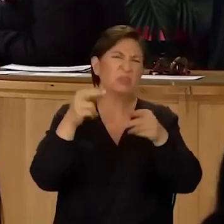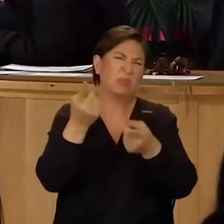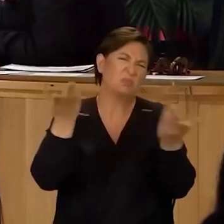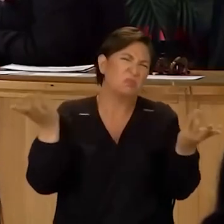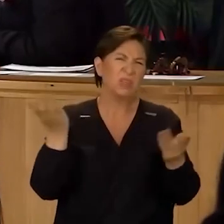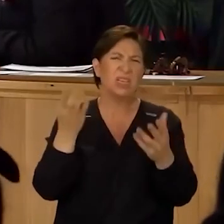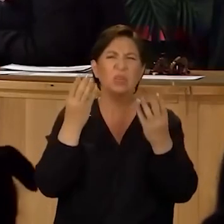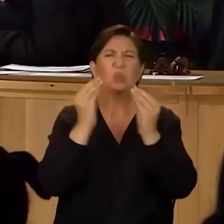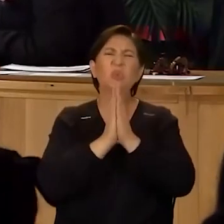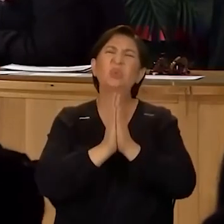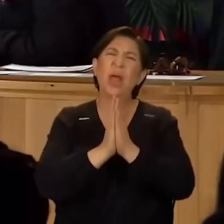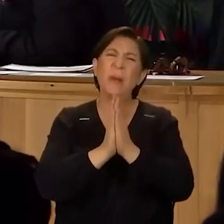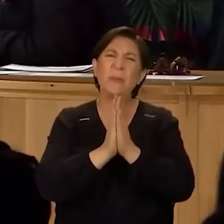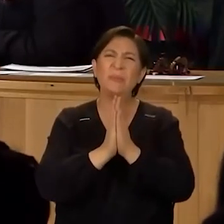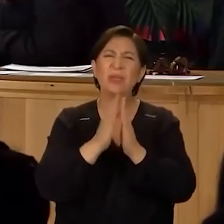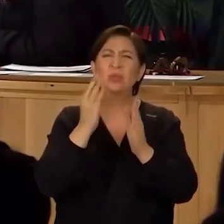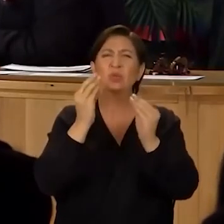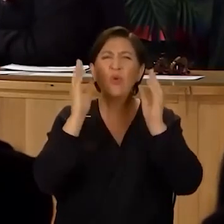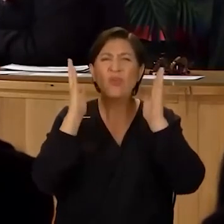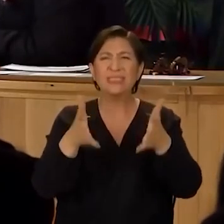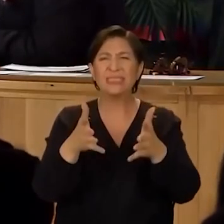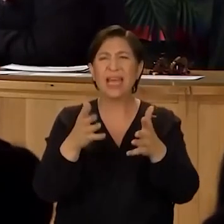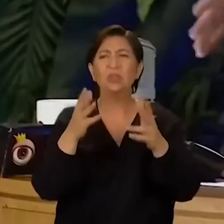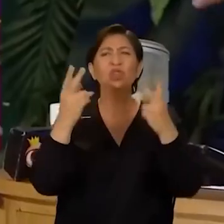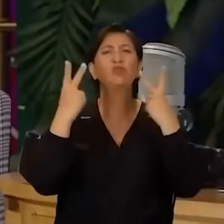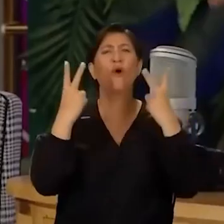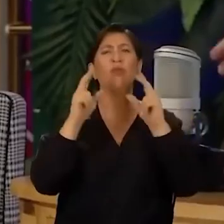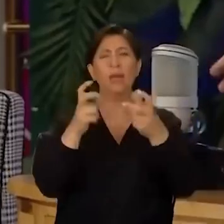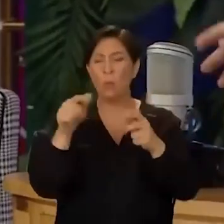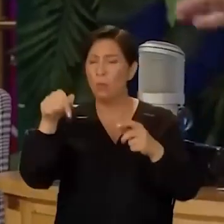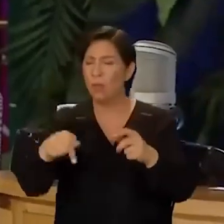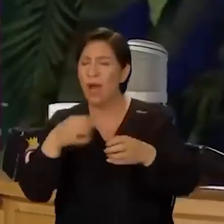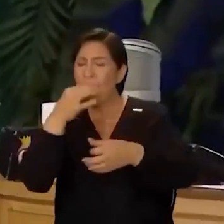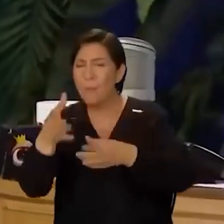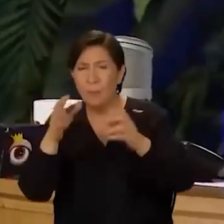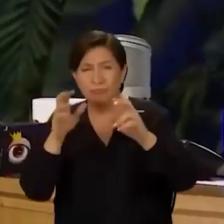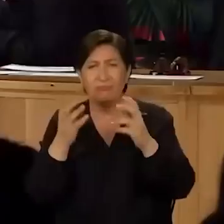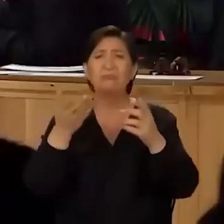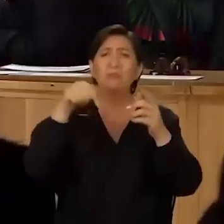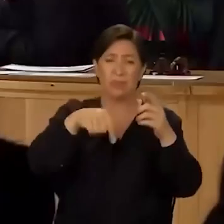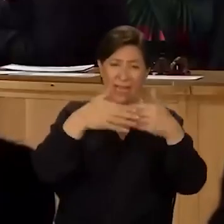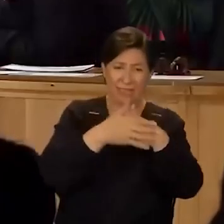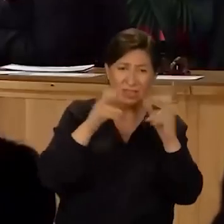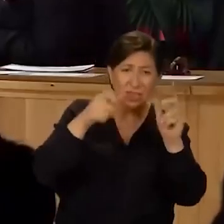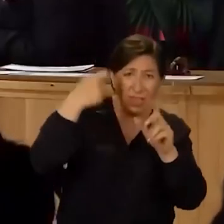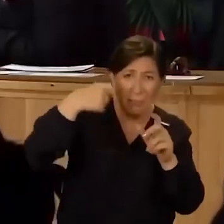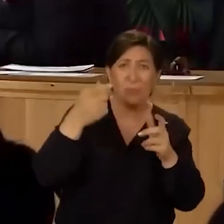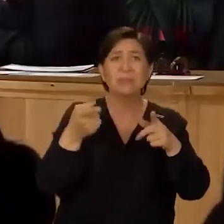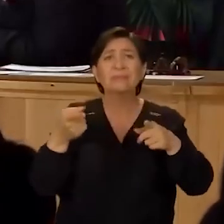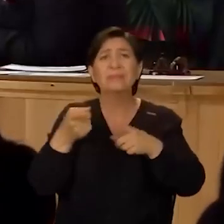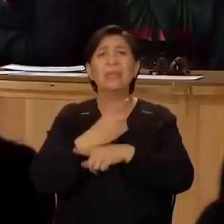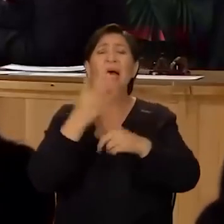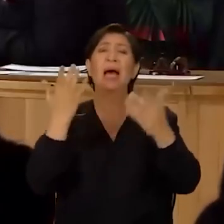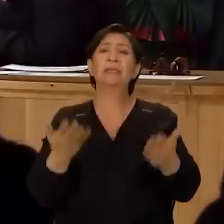çok özür dilerim Çok fazla hem Show Radyodaki program hem buradaki kabaredeki oyunlar hem televizyon çekimleri filan falan